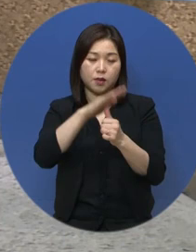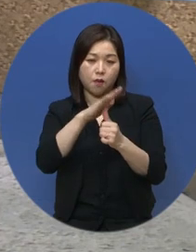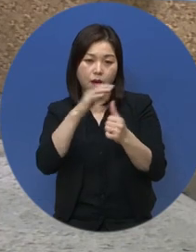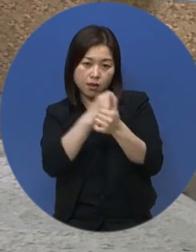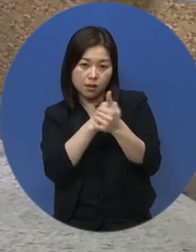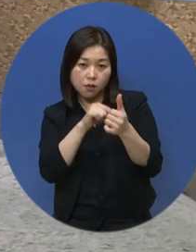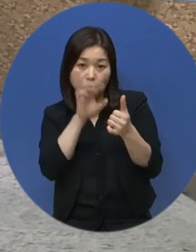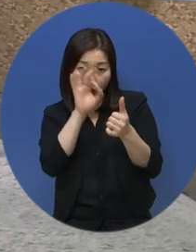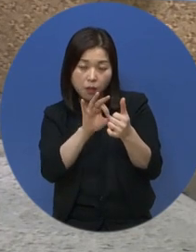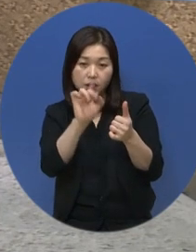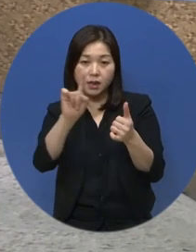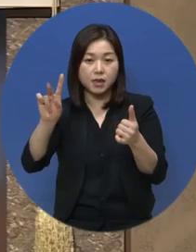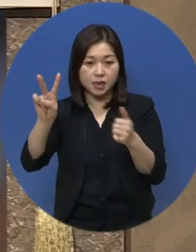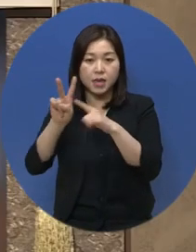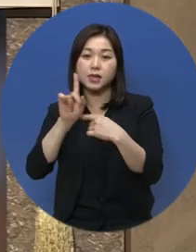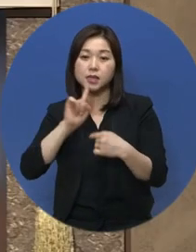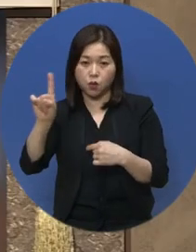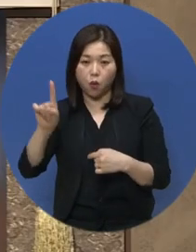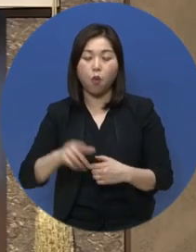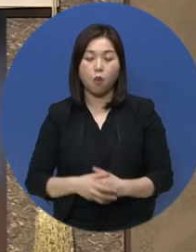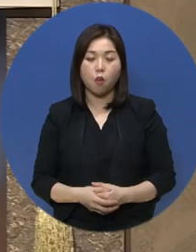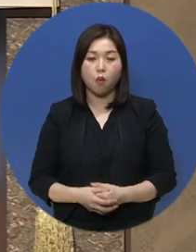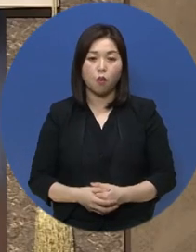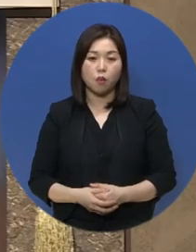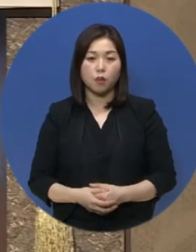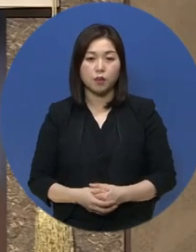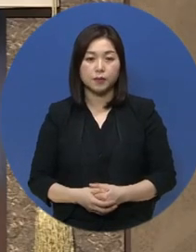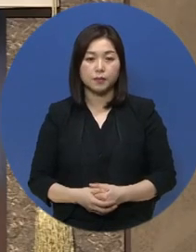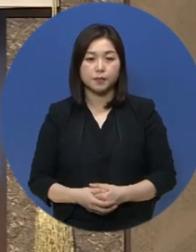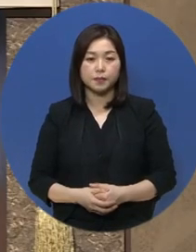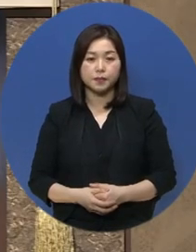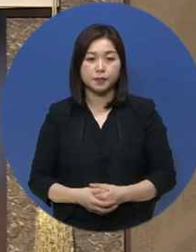일일이 신고해야 돼요. 그래서 112로 신고를 하시면 되고요.